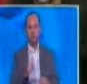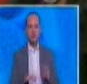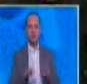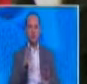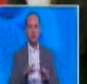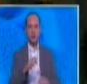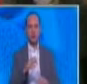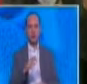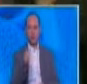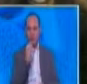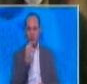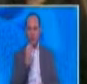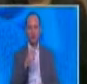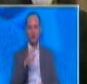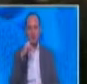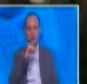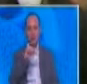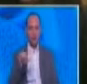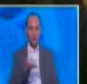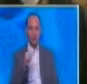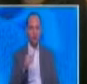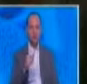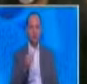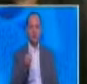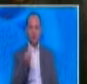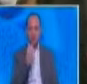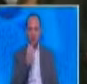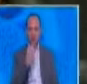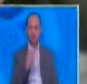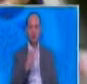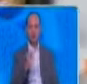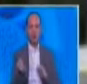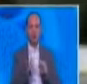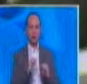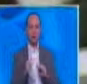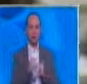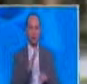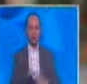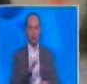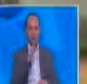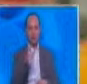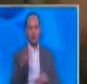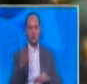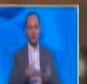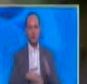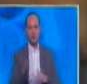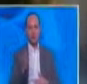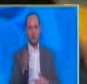dengeli beslenilmesi, Akdeniz tipi diyet dediğimiz diyetle beslenilmesini, hareket edilmesini, şu anda biliyorsunuz sokağa